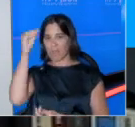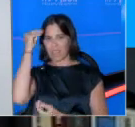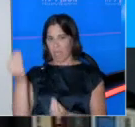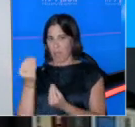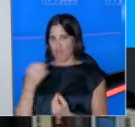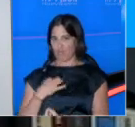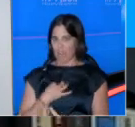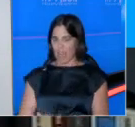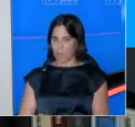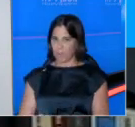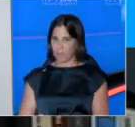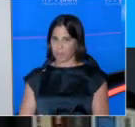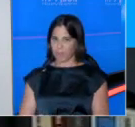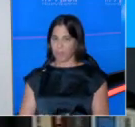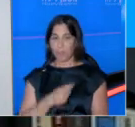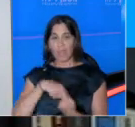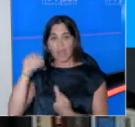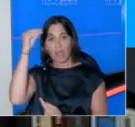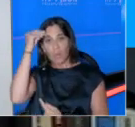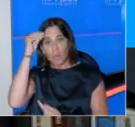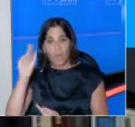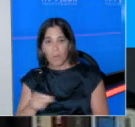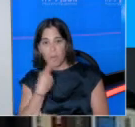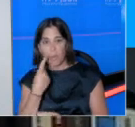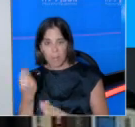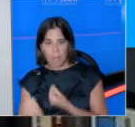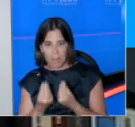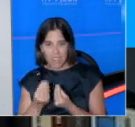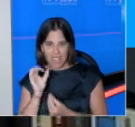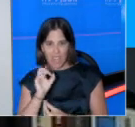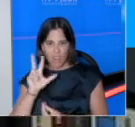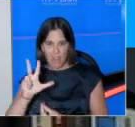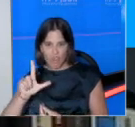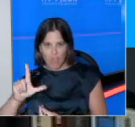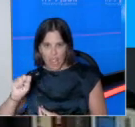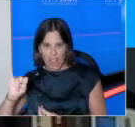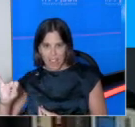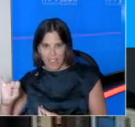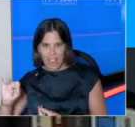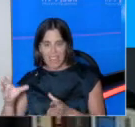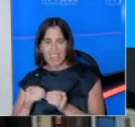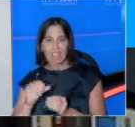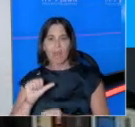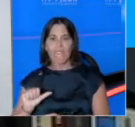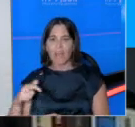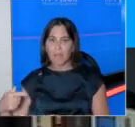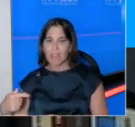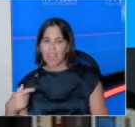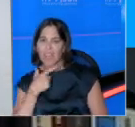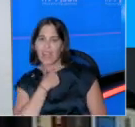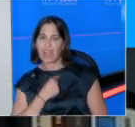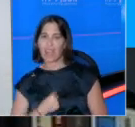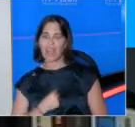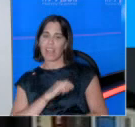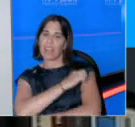מאצלנו. אנחנו זוכרים כולם את המשחק של צ'לסי עם אברהם גרנט, שעונד את הסרט השחור,